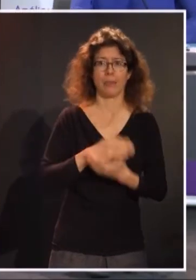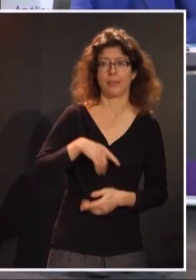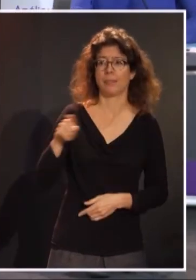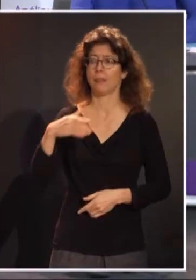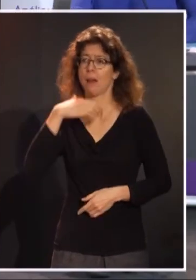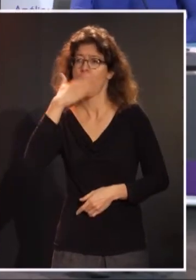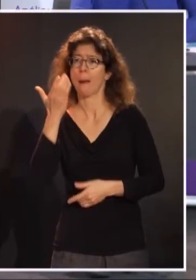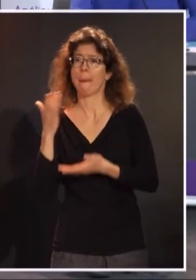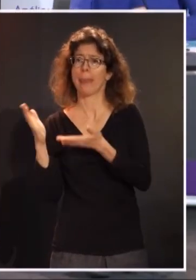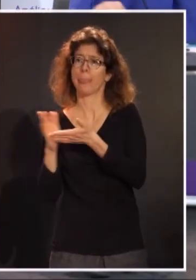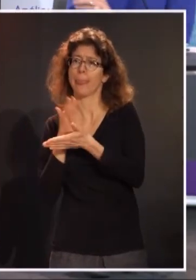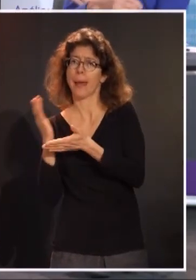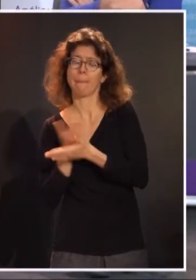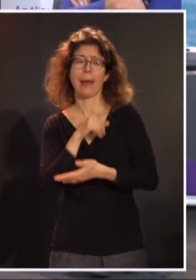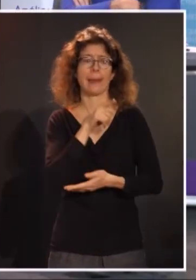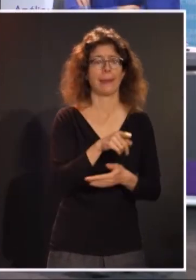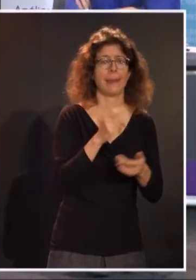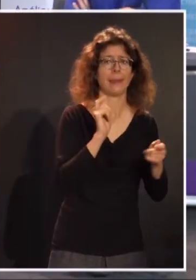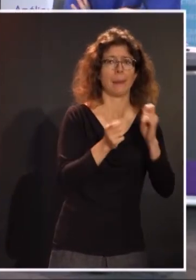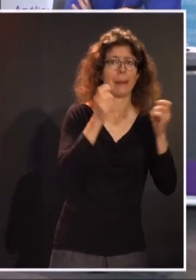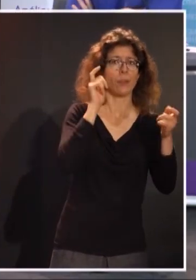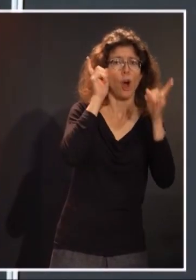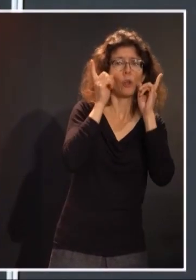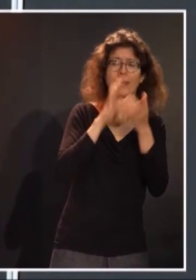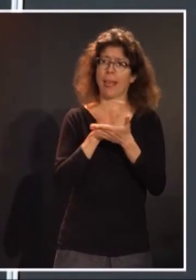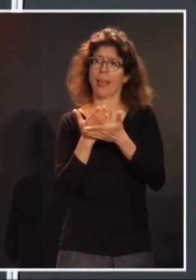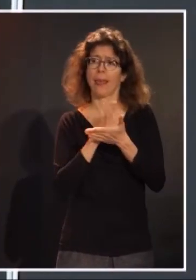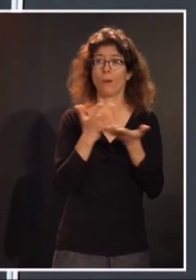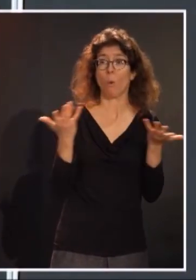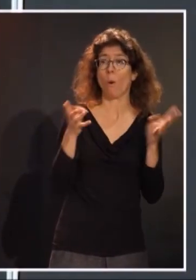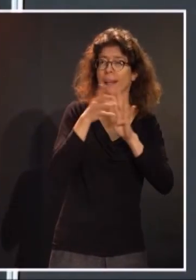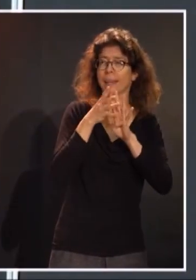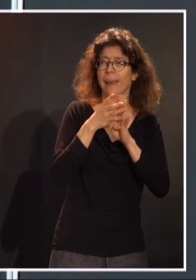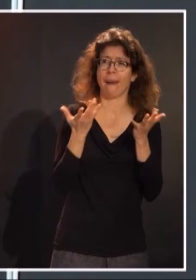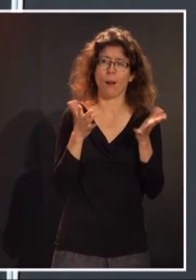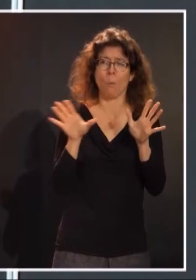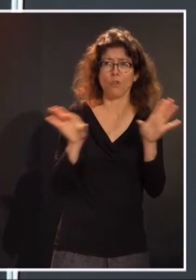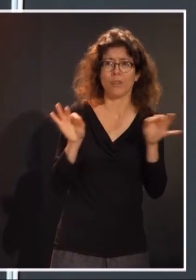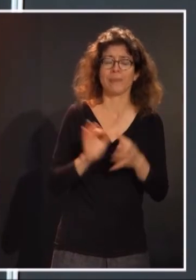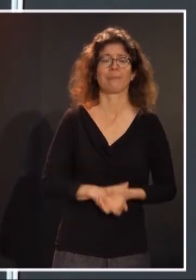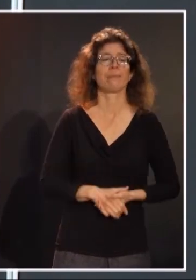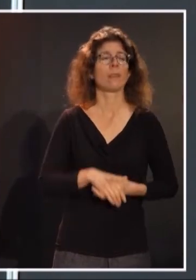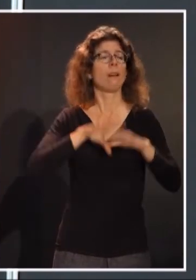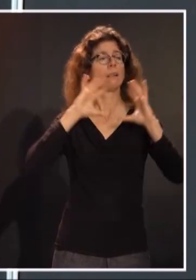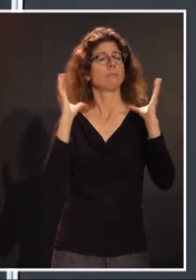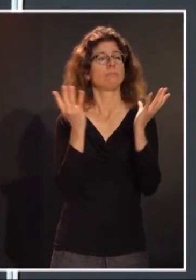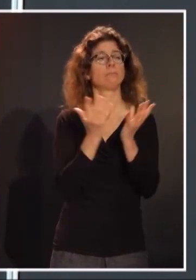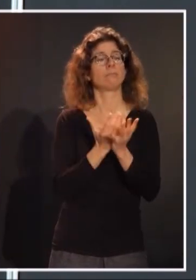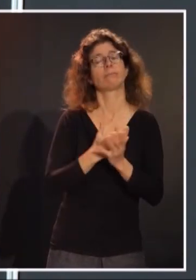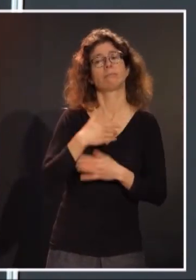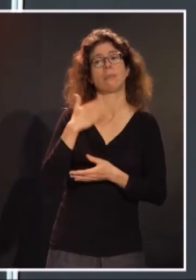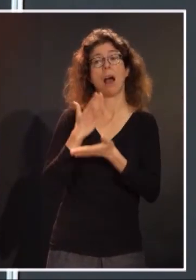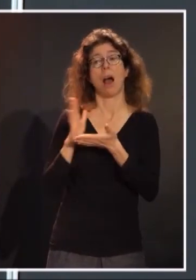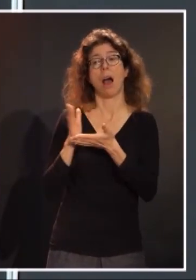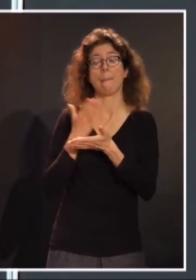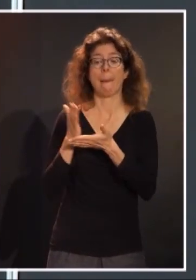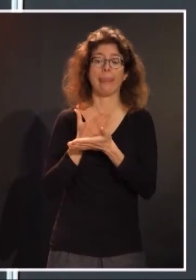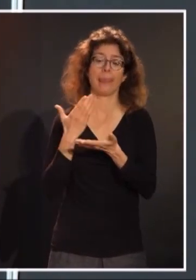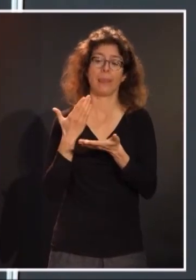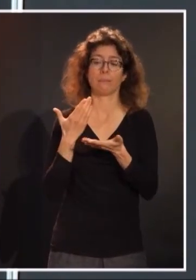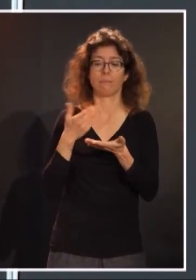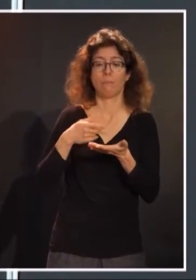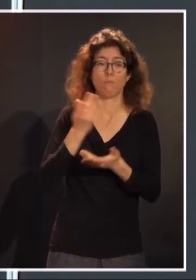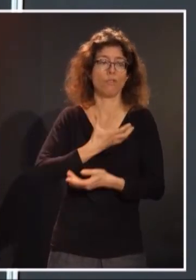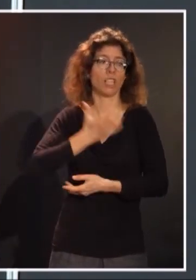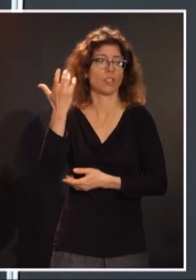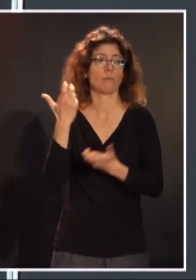Alors, il y a pas mal de critères. Globalement, l'iPad est plus fourni en paramètres d'accessibilité. Par exemple, la